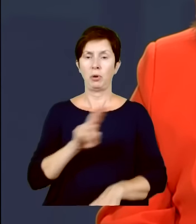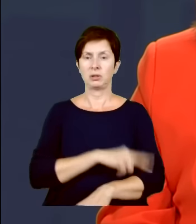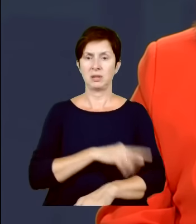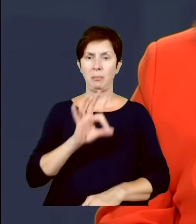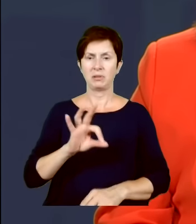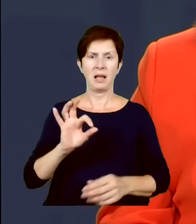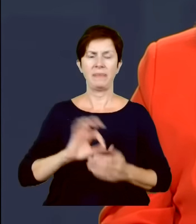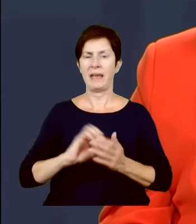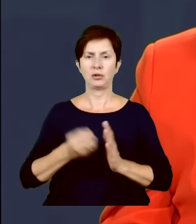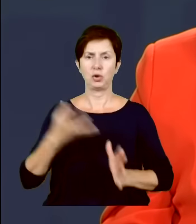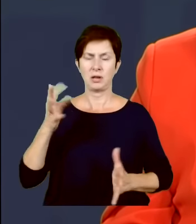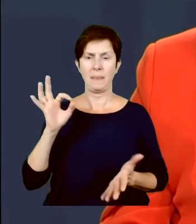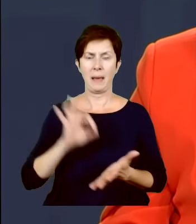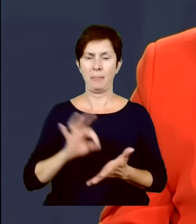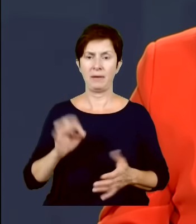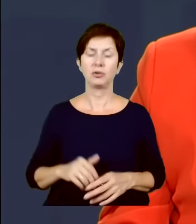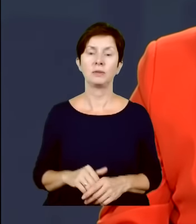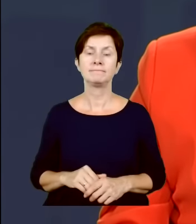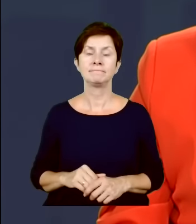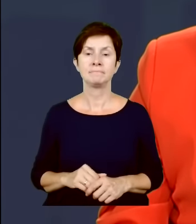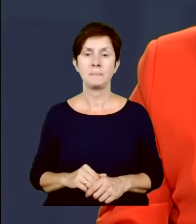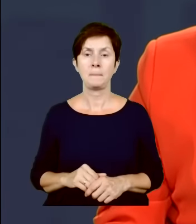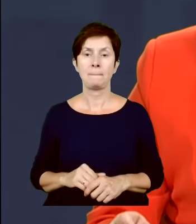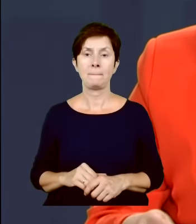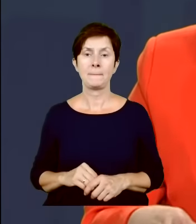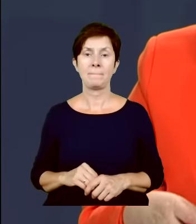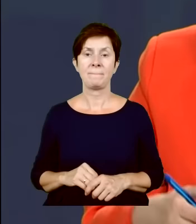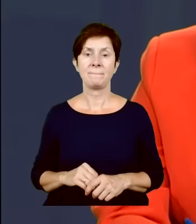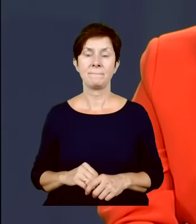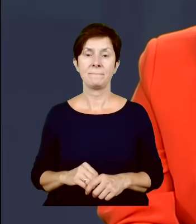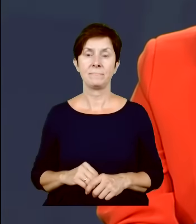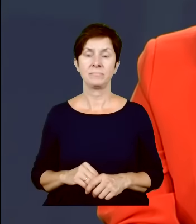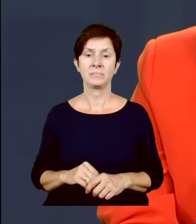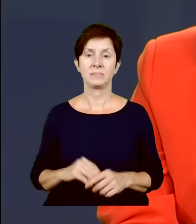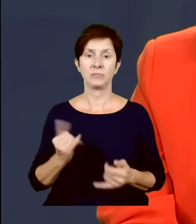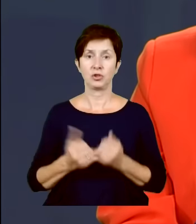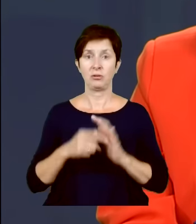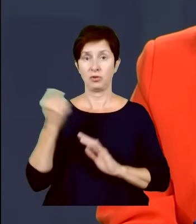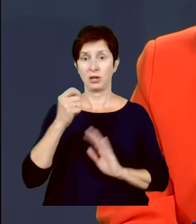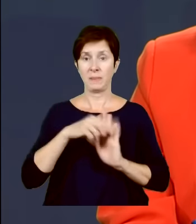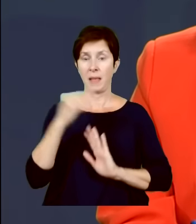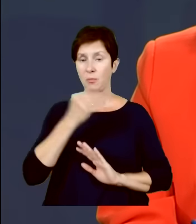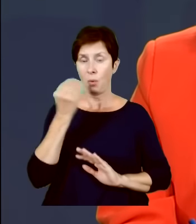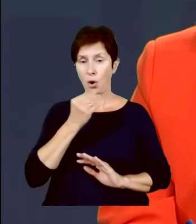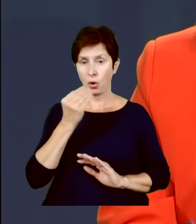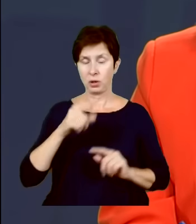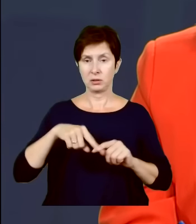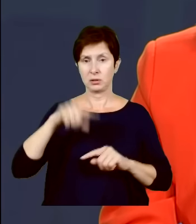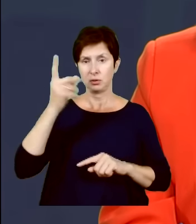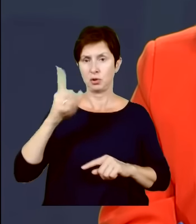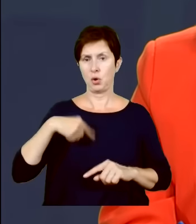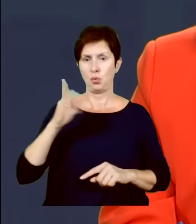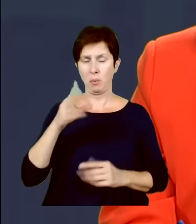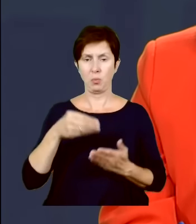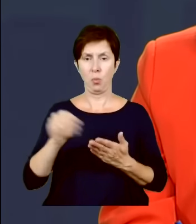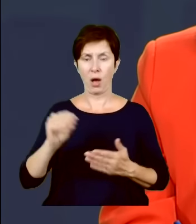bo tak do takich tendencji oni idą Czyli nad morze Jak będziecie jechać na północ już będziecie niedługo płacić